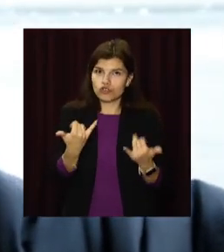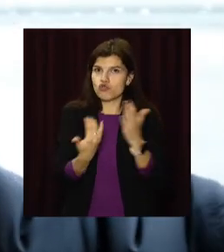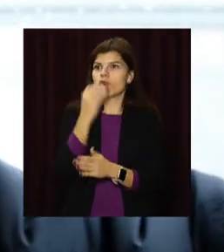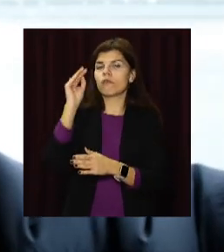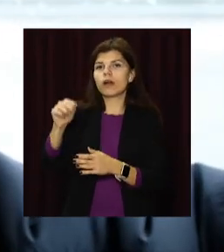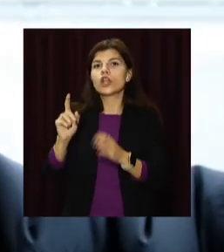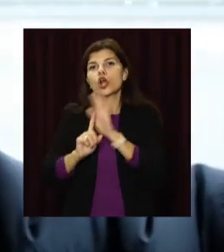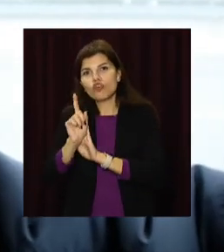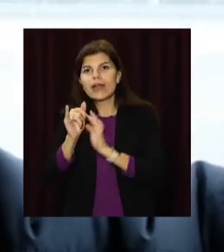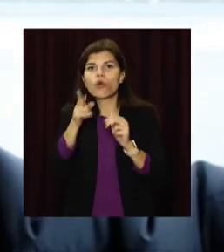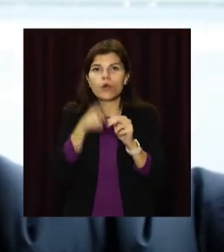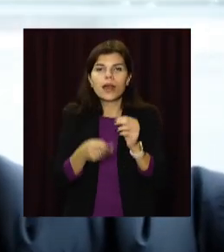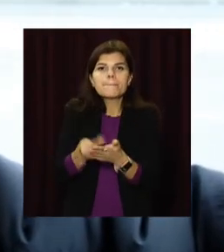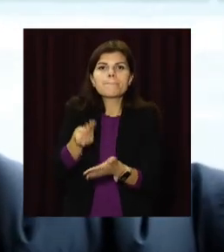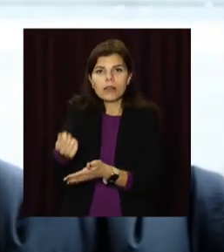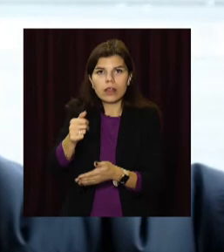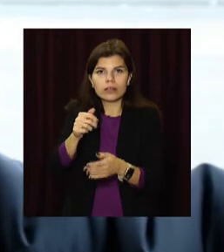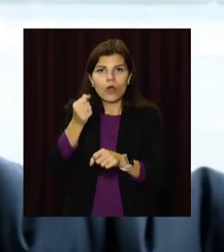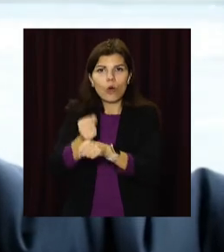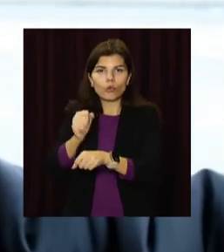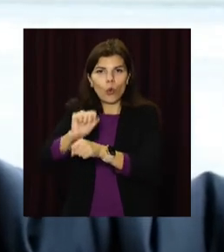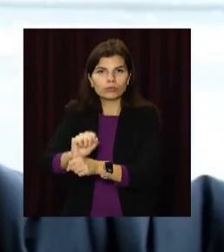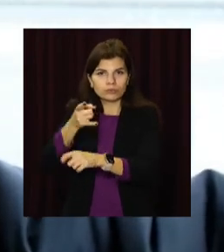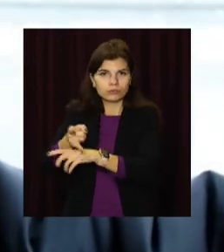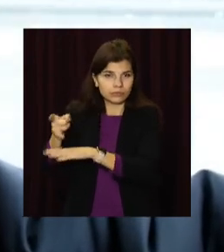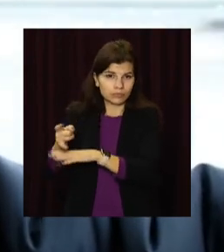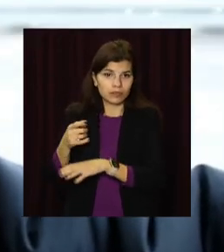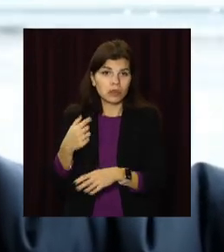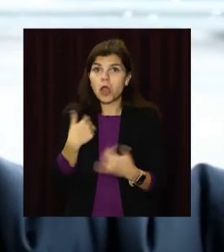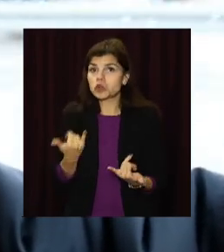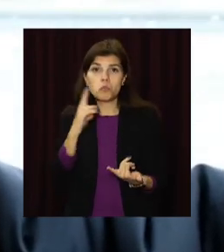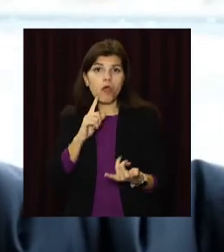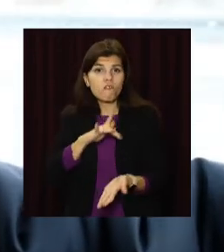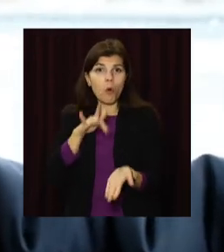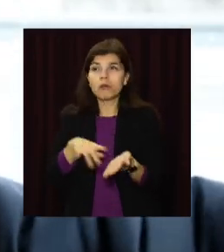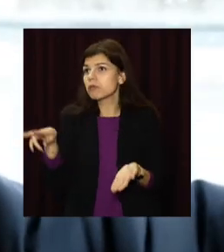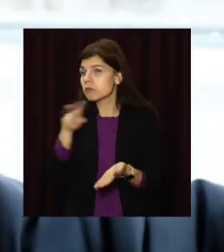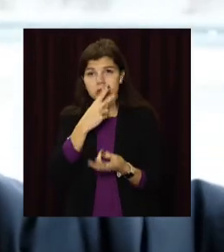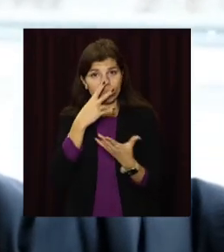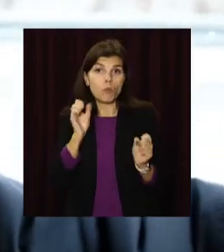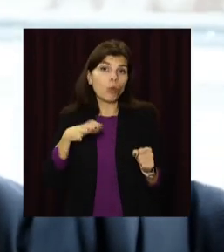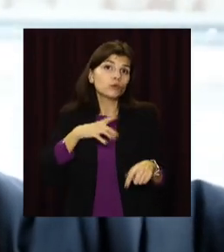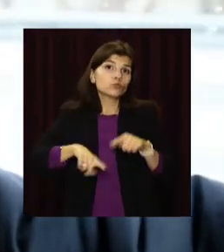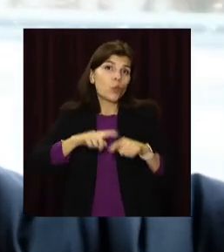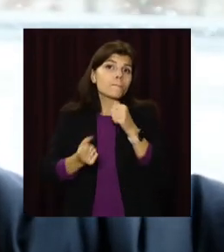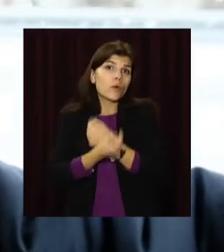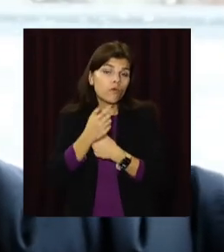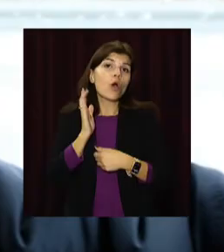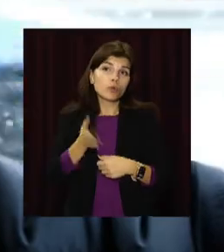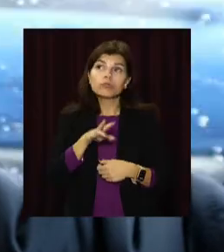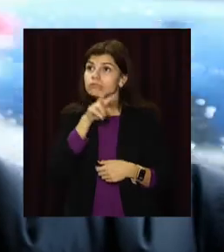Этих знаков я пока в городе не видел. возможно, не в скором времени появится, будем